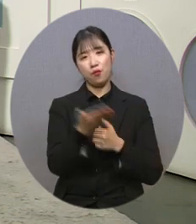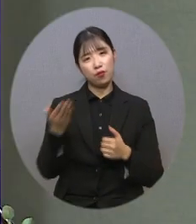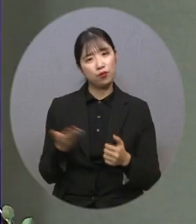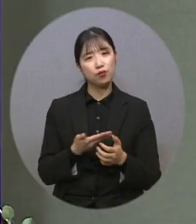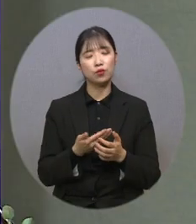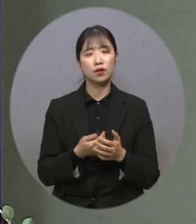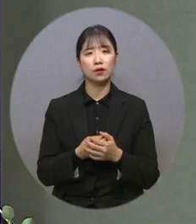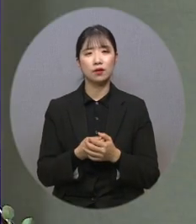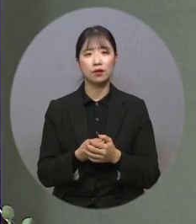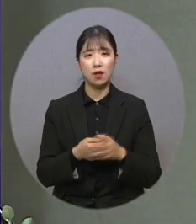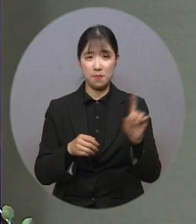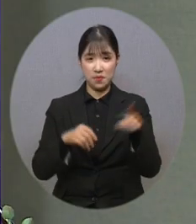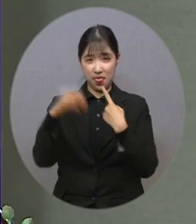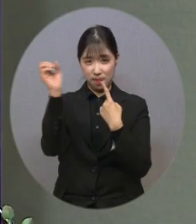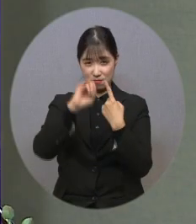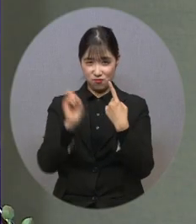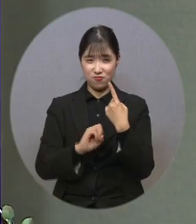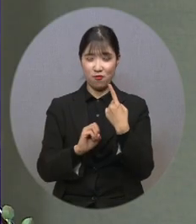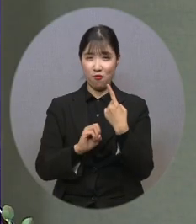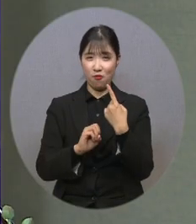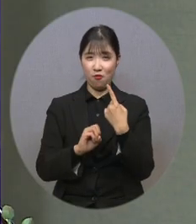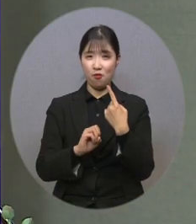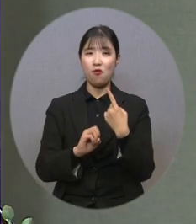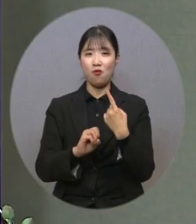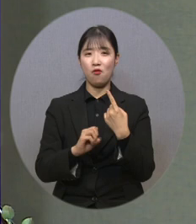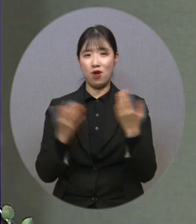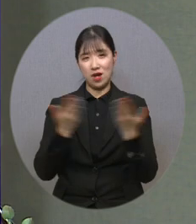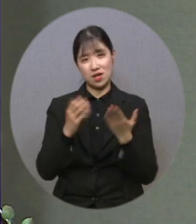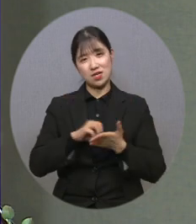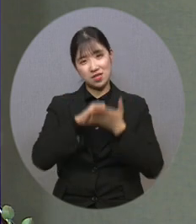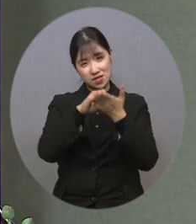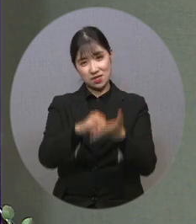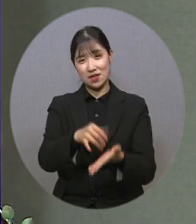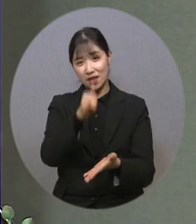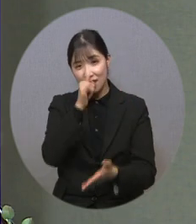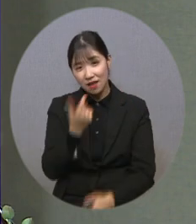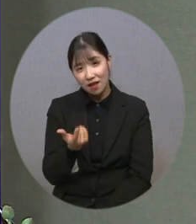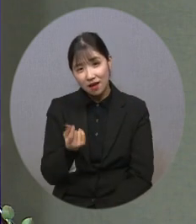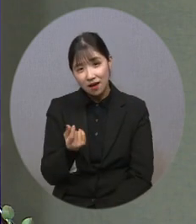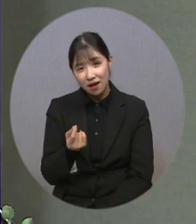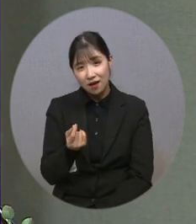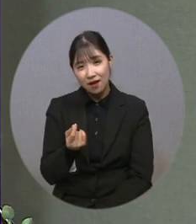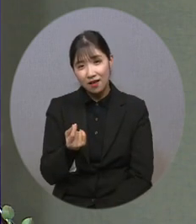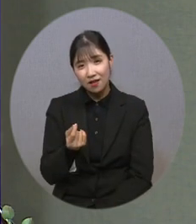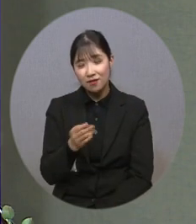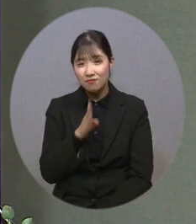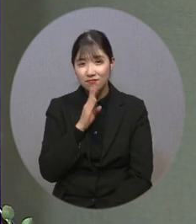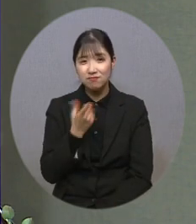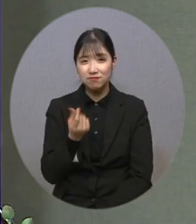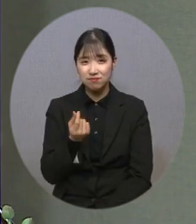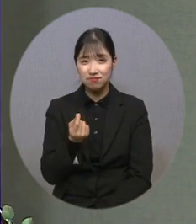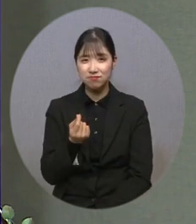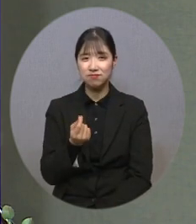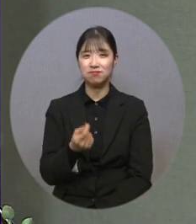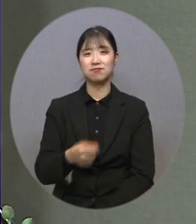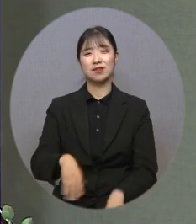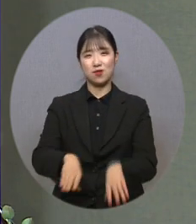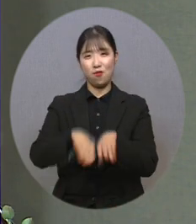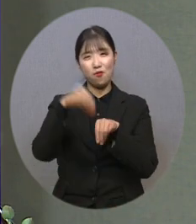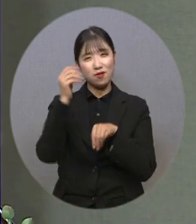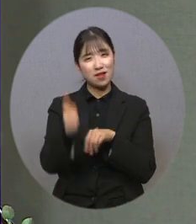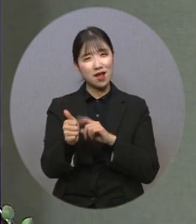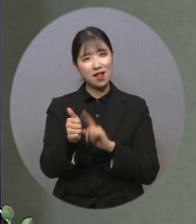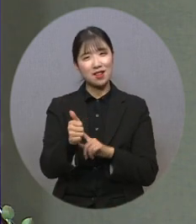졸업생들은 100%에 가까운 네. 취업률을 가지고 있다. 네. 막 이런 얘기를 들어야